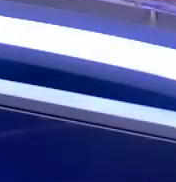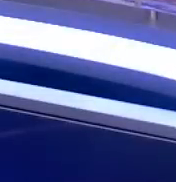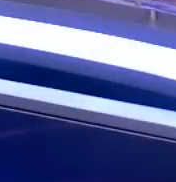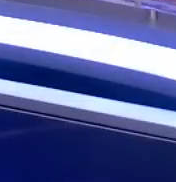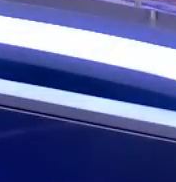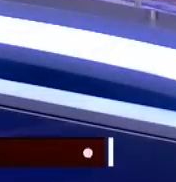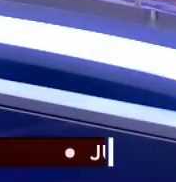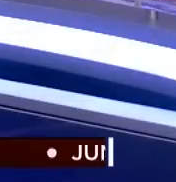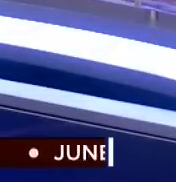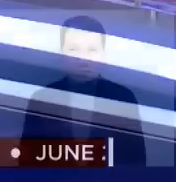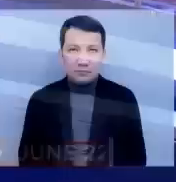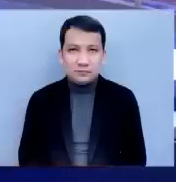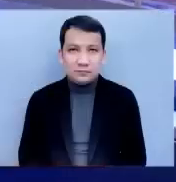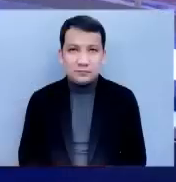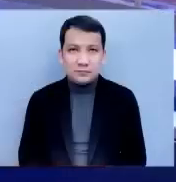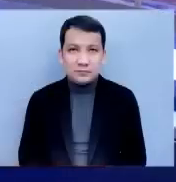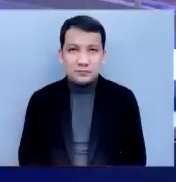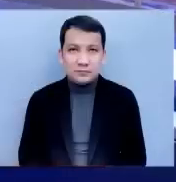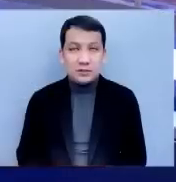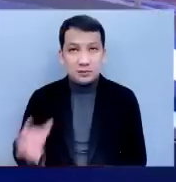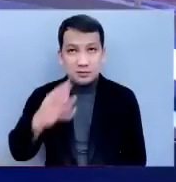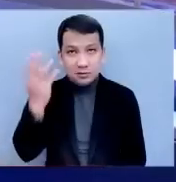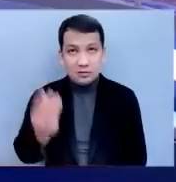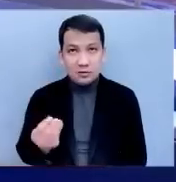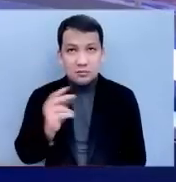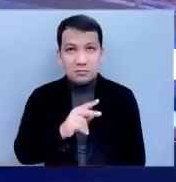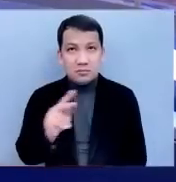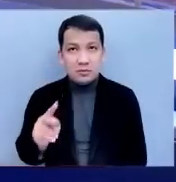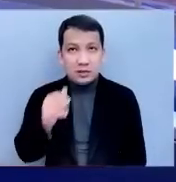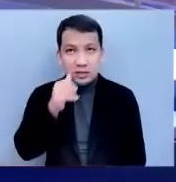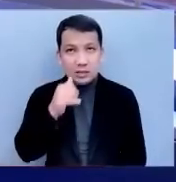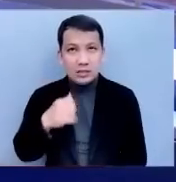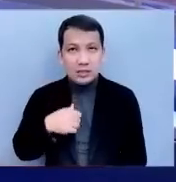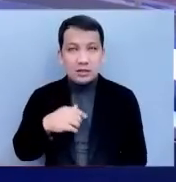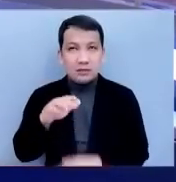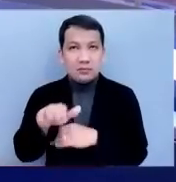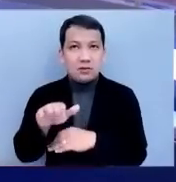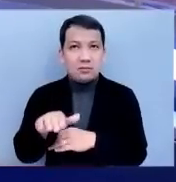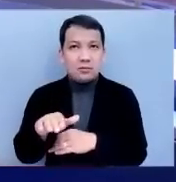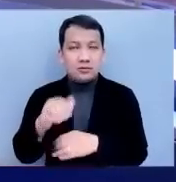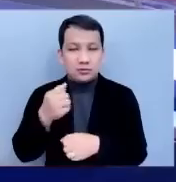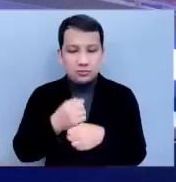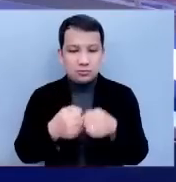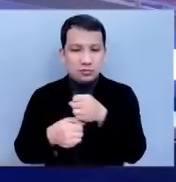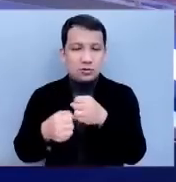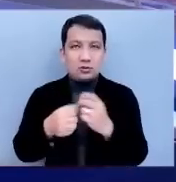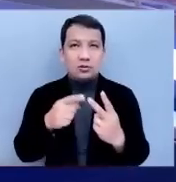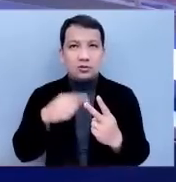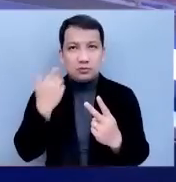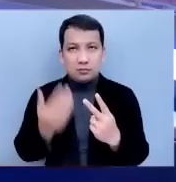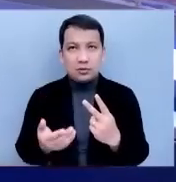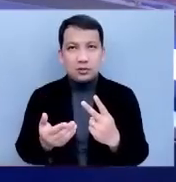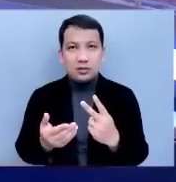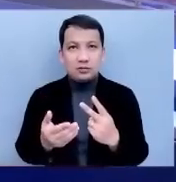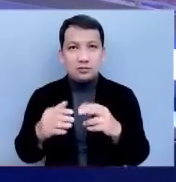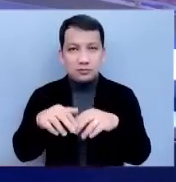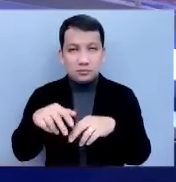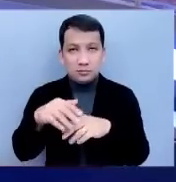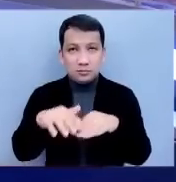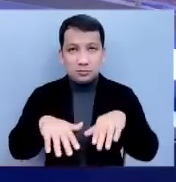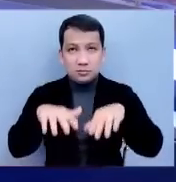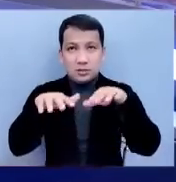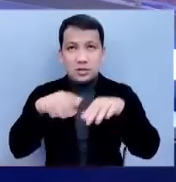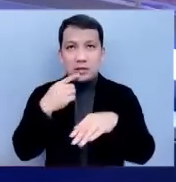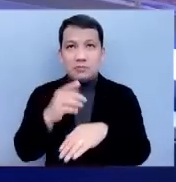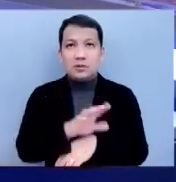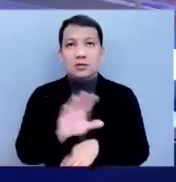Nanalasa ang isang buhawi sa Bacolor, Pampanga kaninang hapon. Sa Cotabato naman, dalawang patay matapos malunod sa baha. Nasa frontline balitang